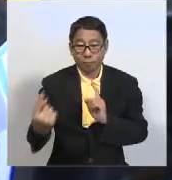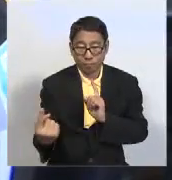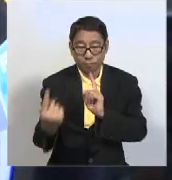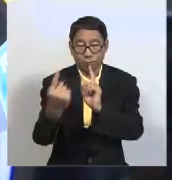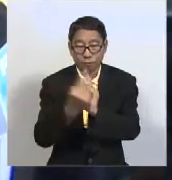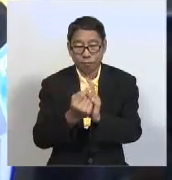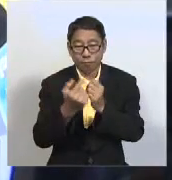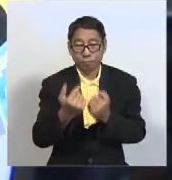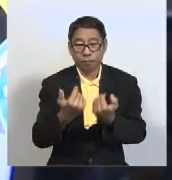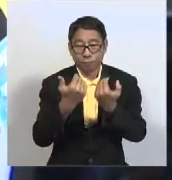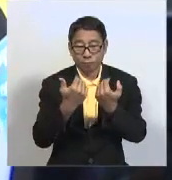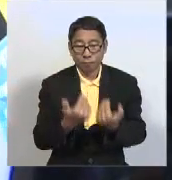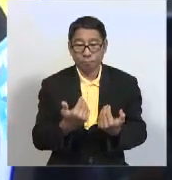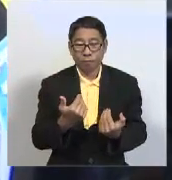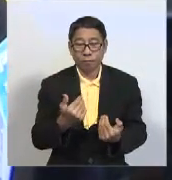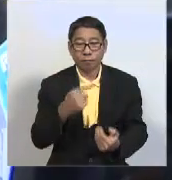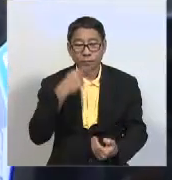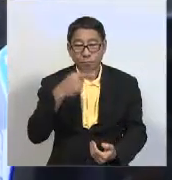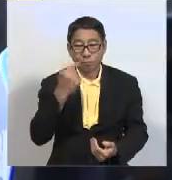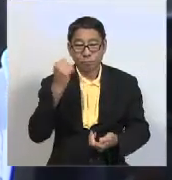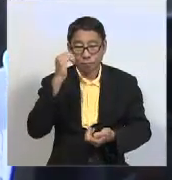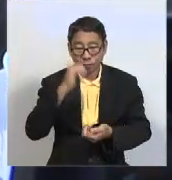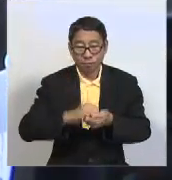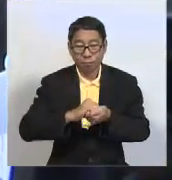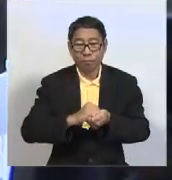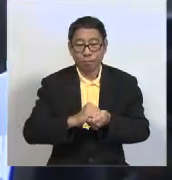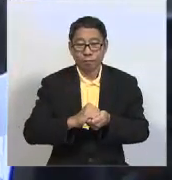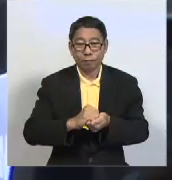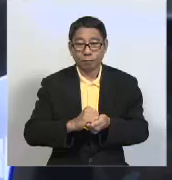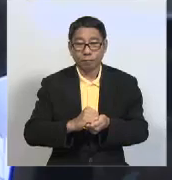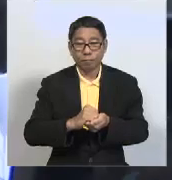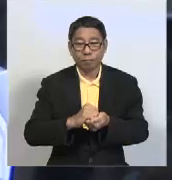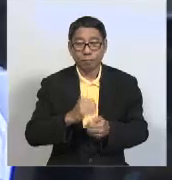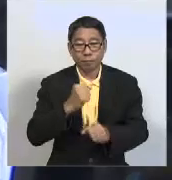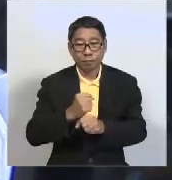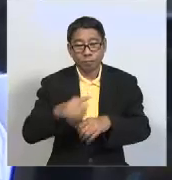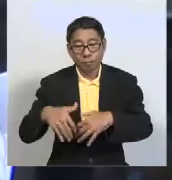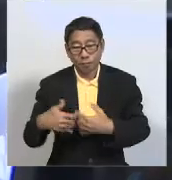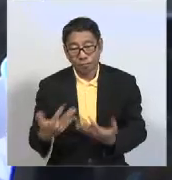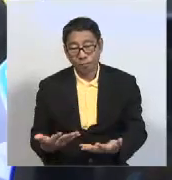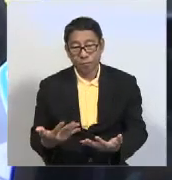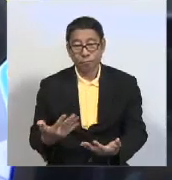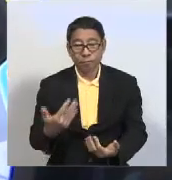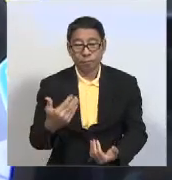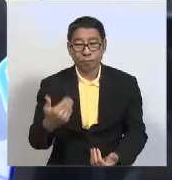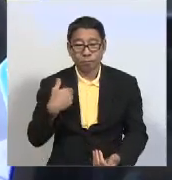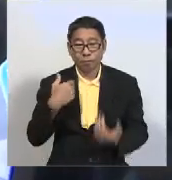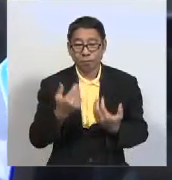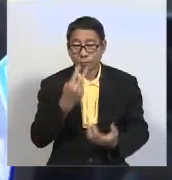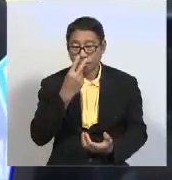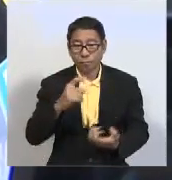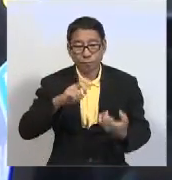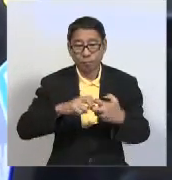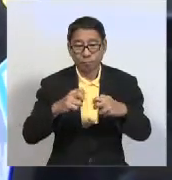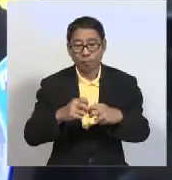ช่วงซัมมิตเนี่ยพูดในเชิงยุทธศาสตร์ร่วมกันว่าเราจะร่วมกันได้อย่างไรอย่าไปหยิบเอาชิ้นซึ่งมันสร้างปัญห